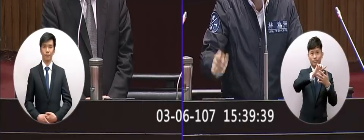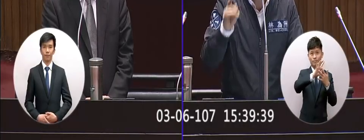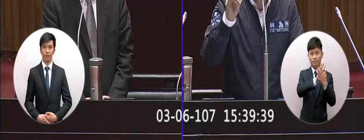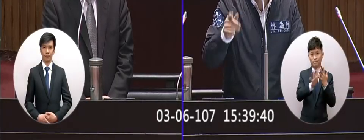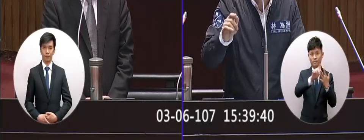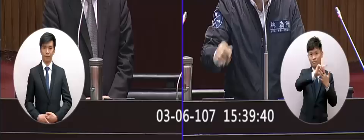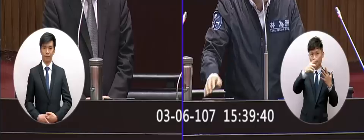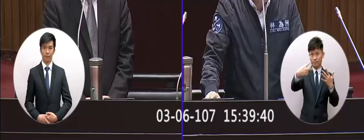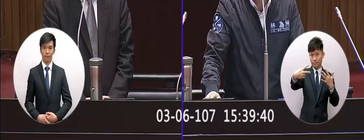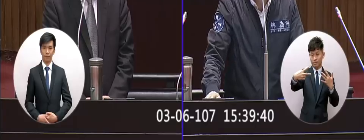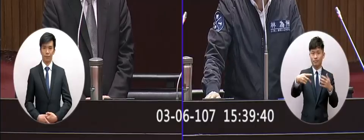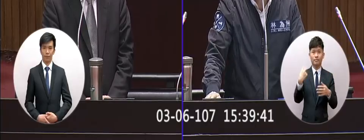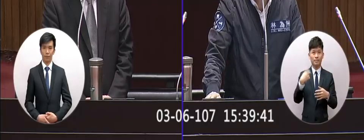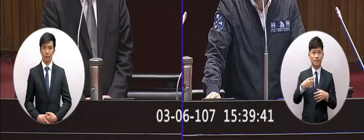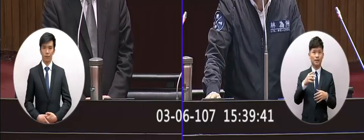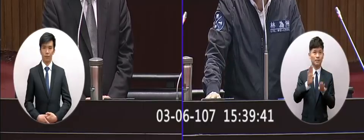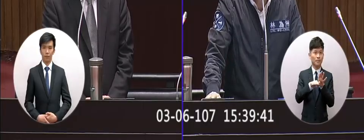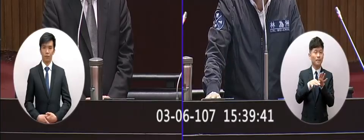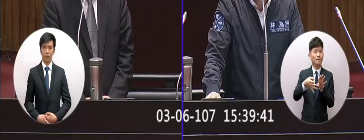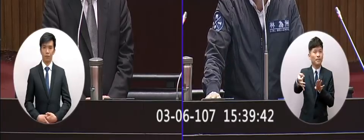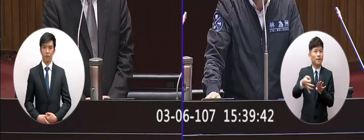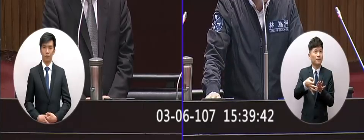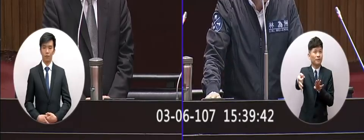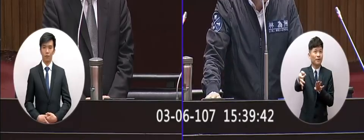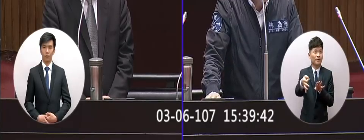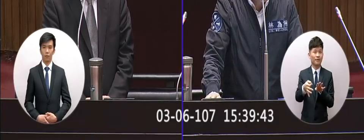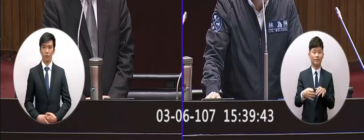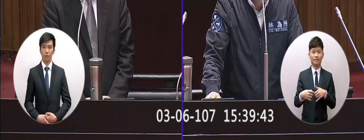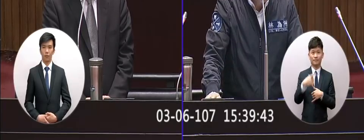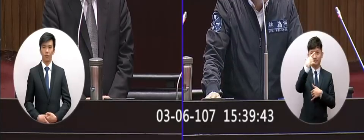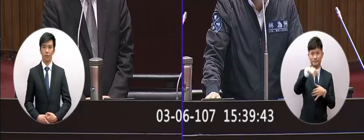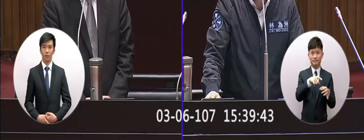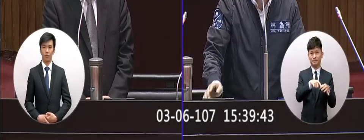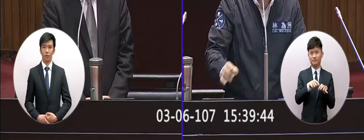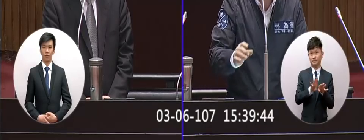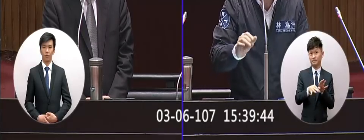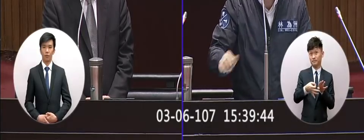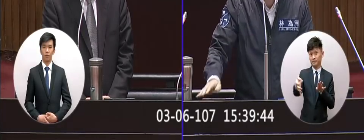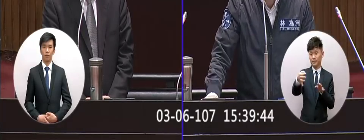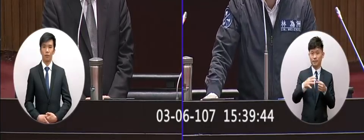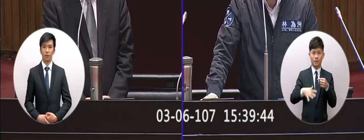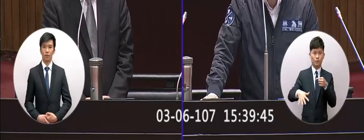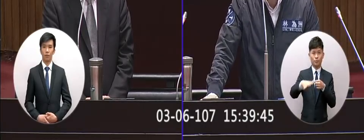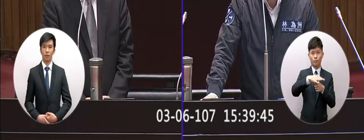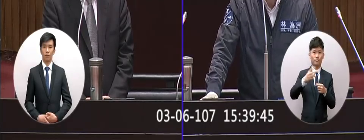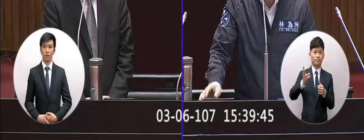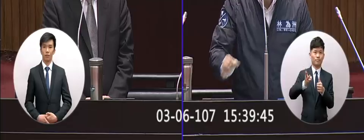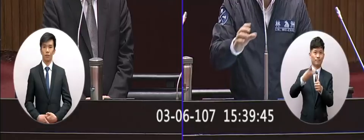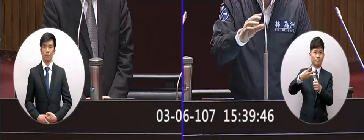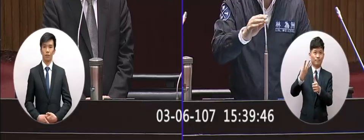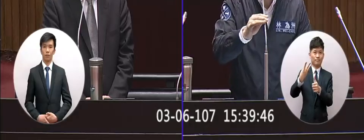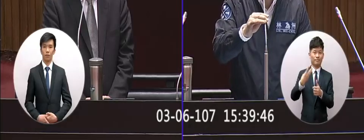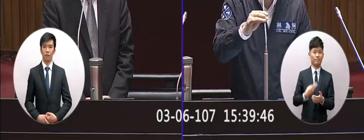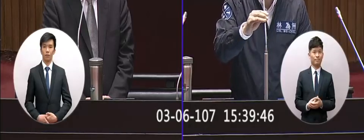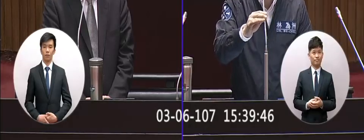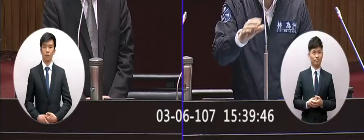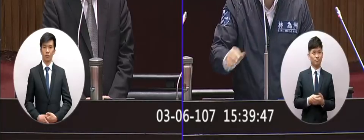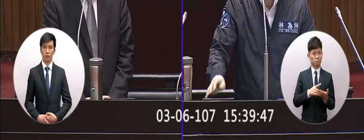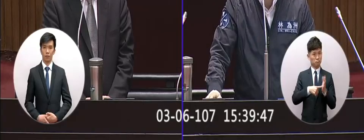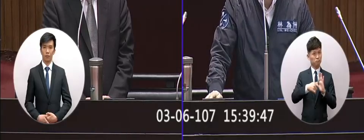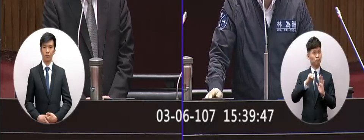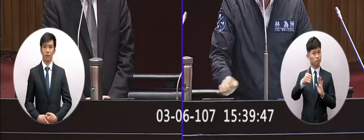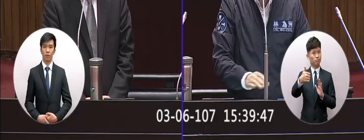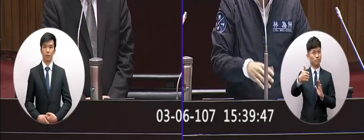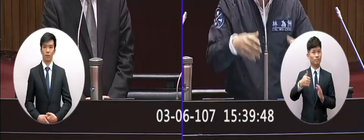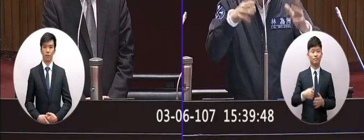的平均缴税额度啊，这个所得税全国第三。也相当的表现